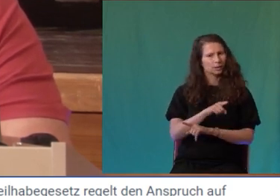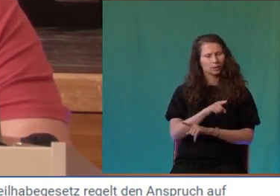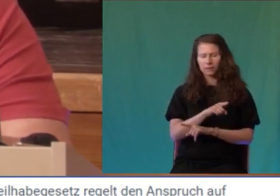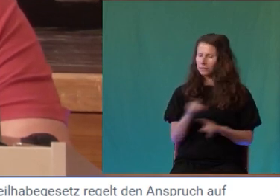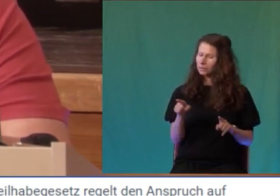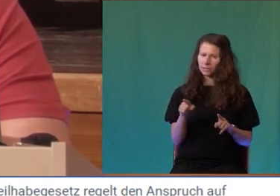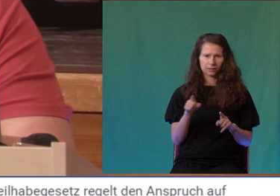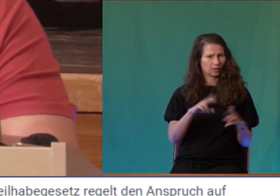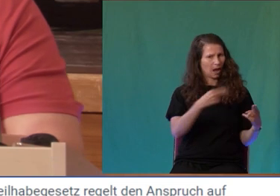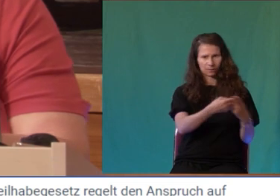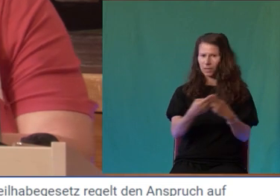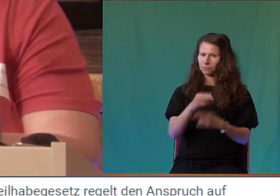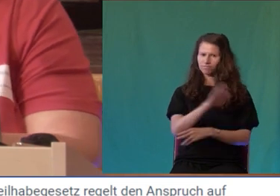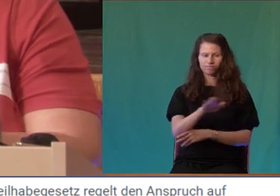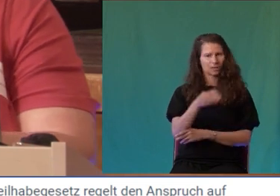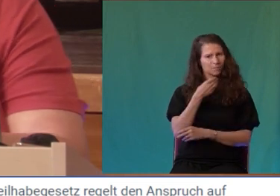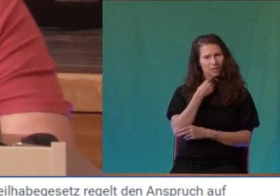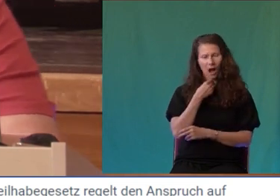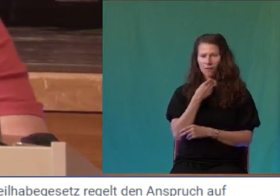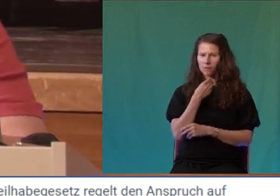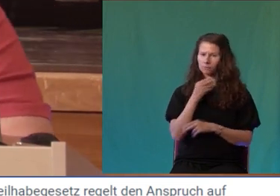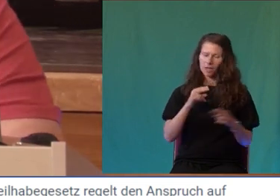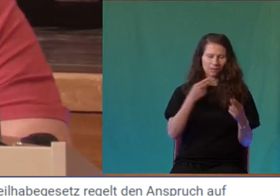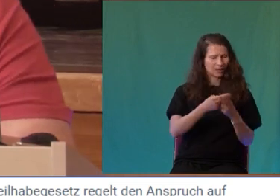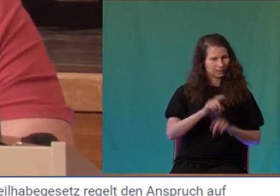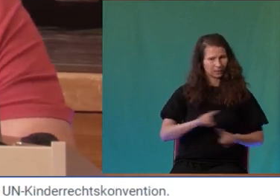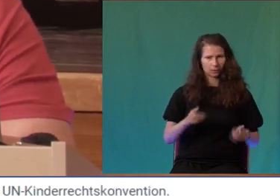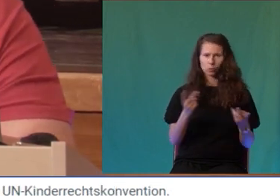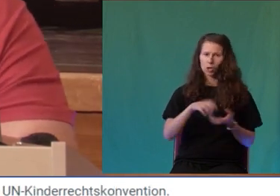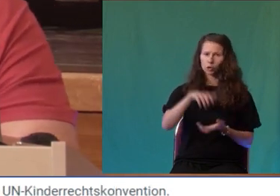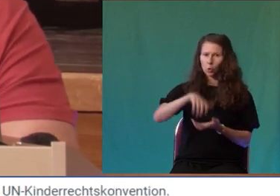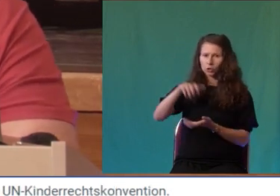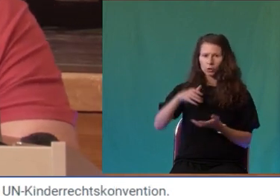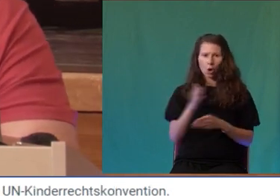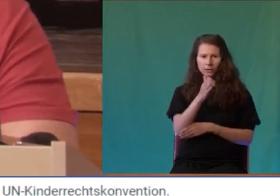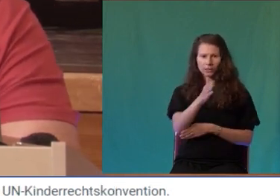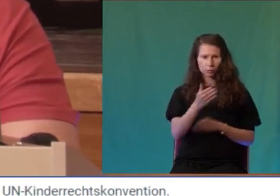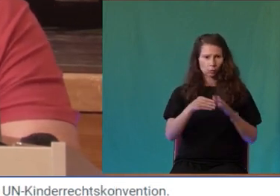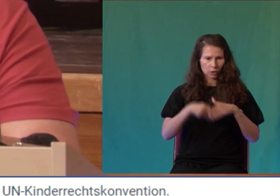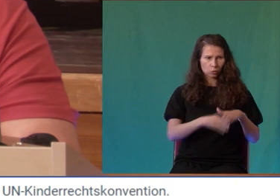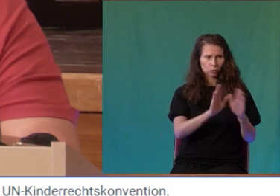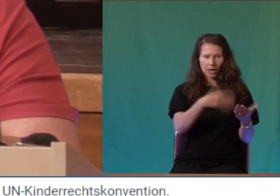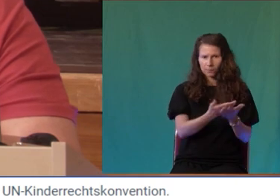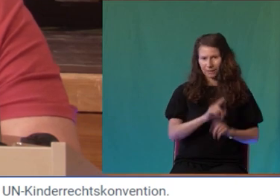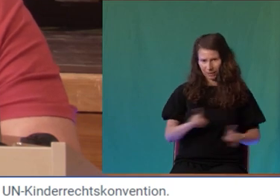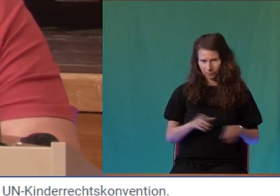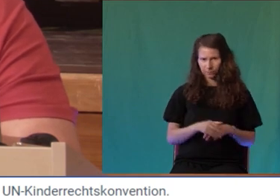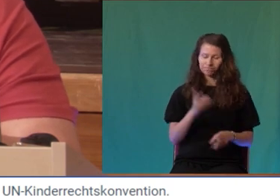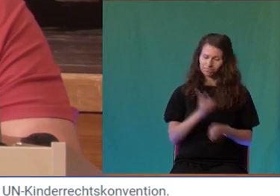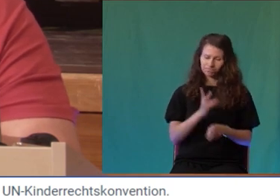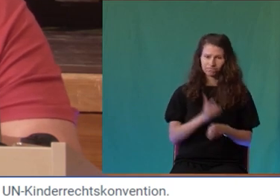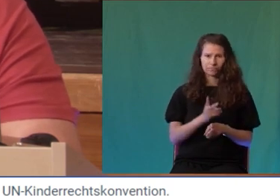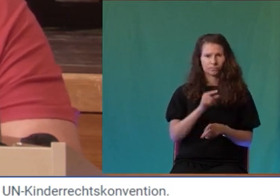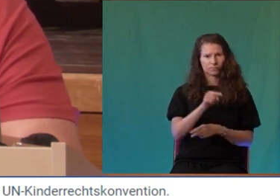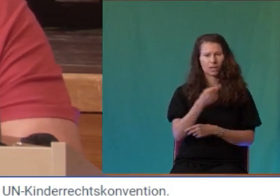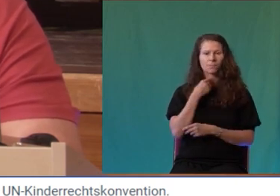sich auf die Bedarfe von Eltern mit Behinderungen einzustellen und Ressort ressourcenorientiert Unterstützung anzubieten noch immer gibt es zu